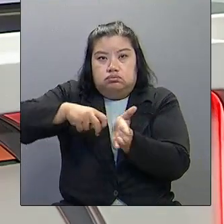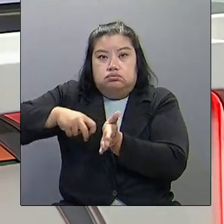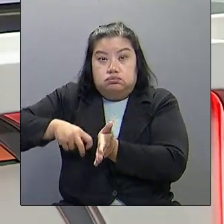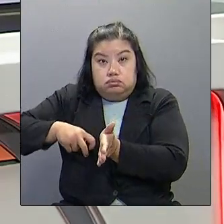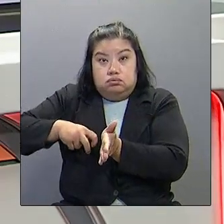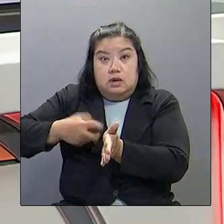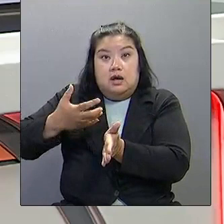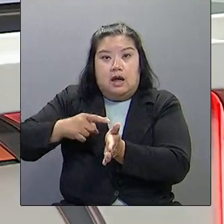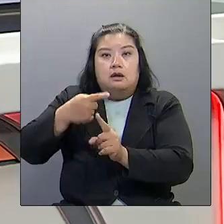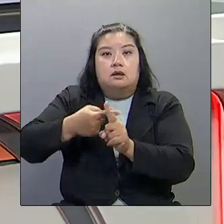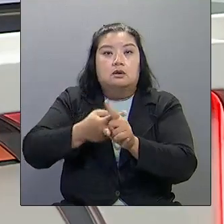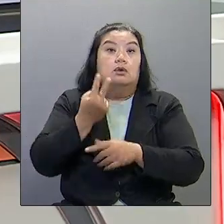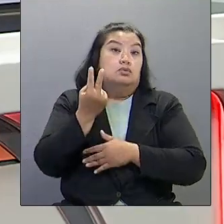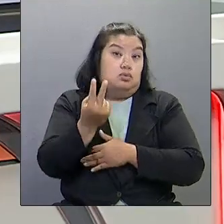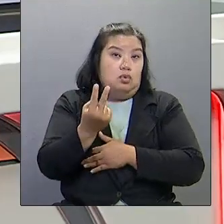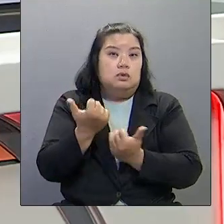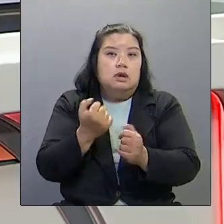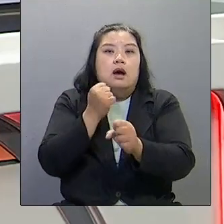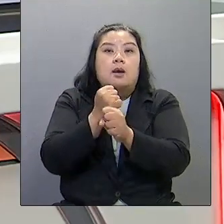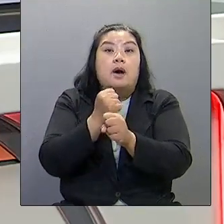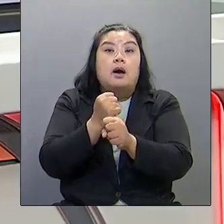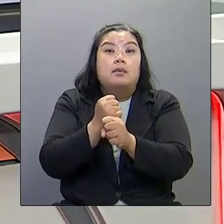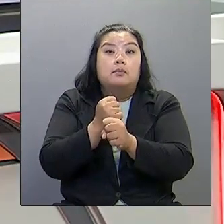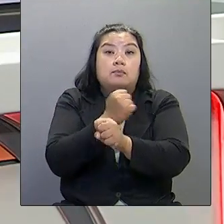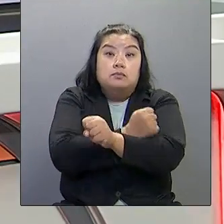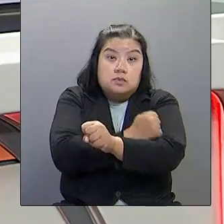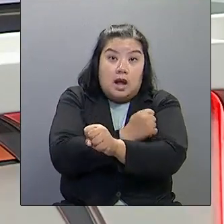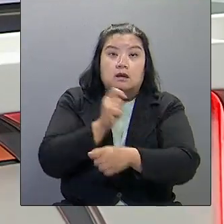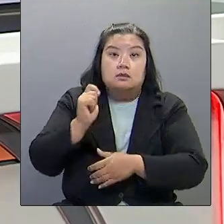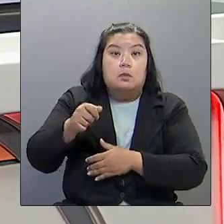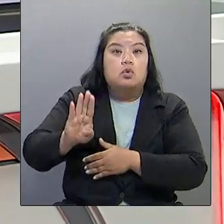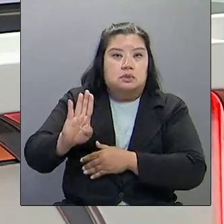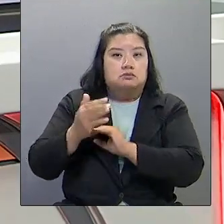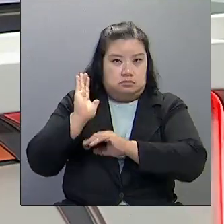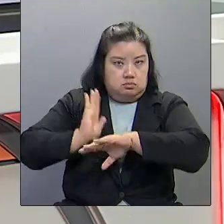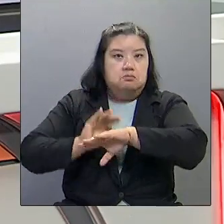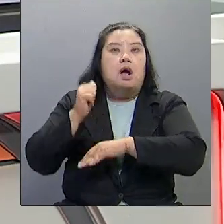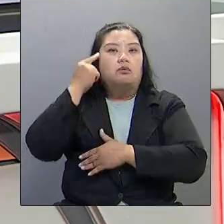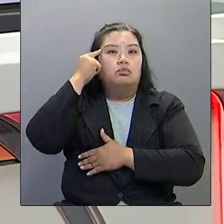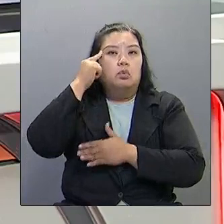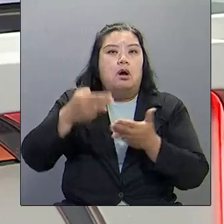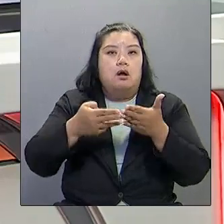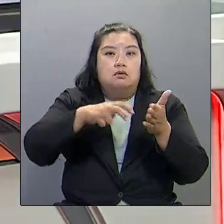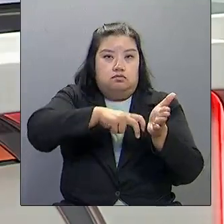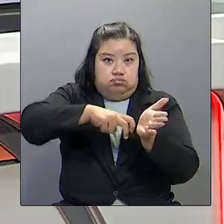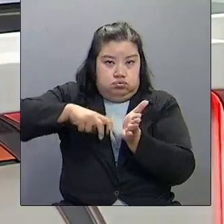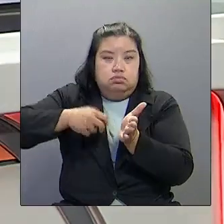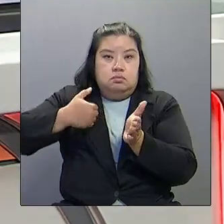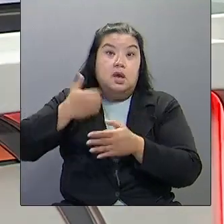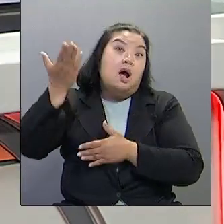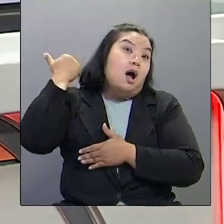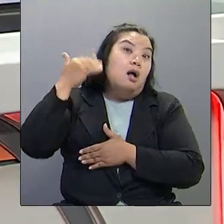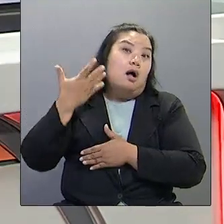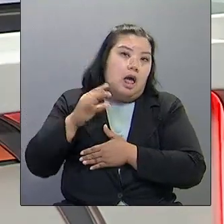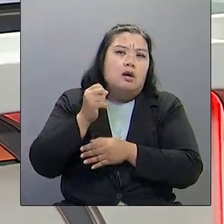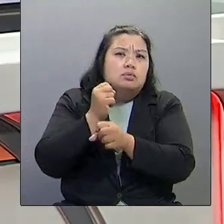หาดในเดือนกุมภาพันธ์นี้นะคะมีการว่าจ้างบริษัทที่มีความชำนาญในการกู้เรือเคยกู้เรืออรพินสี